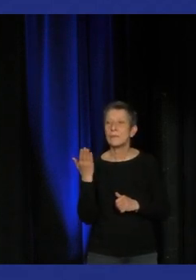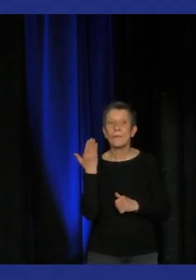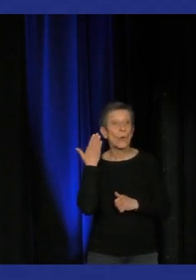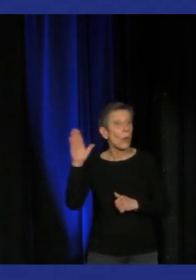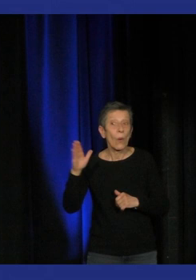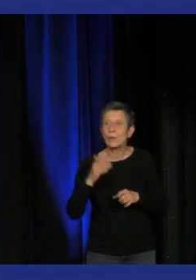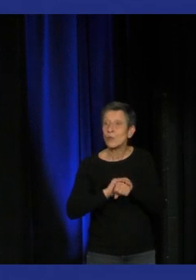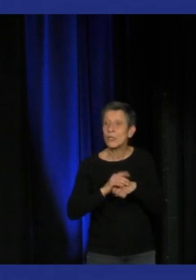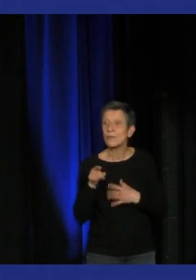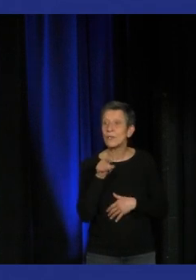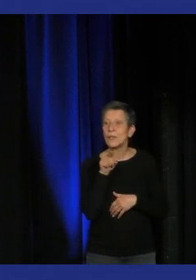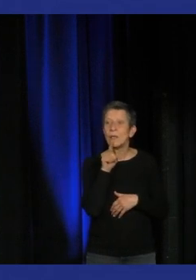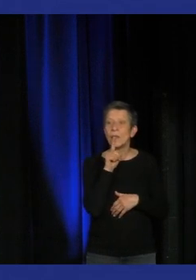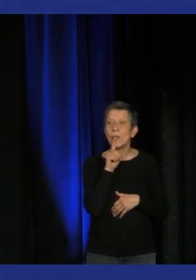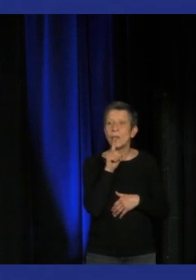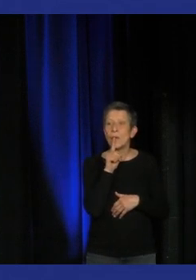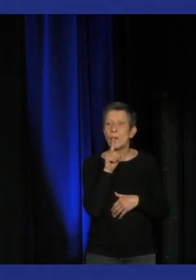d'autres explications? Oui.